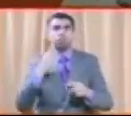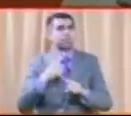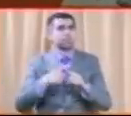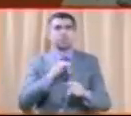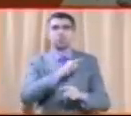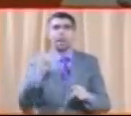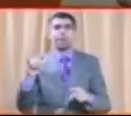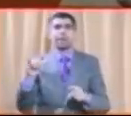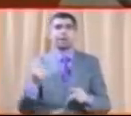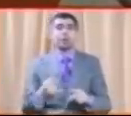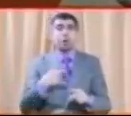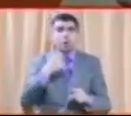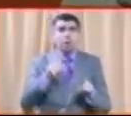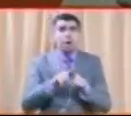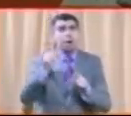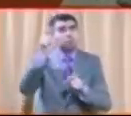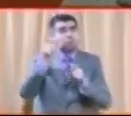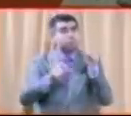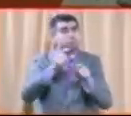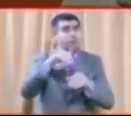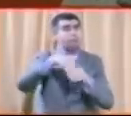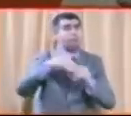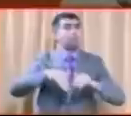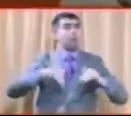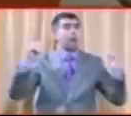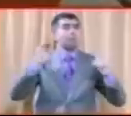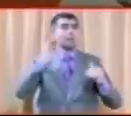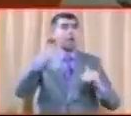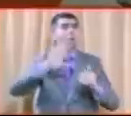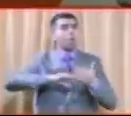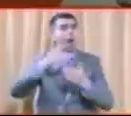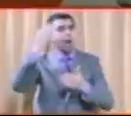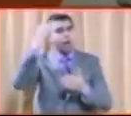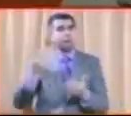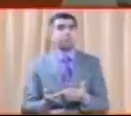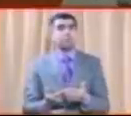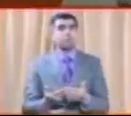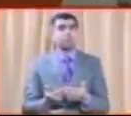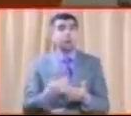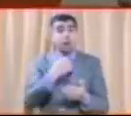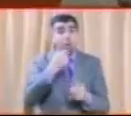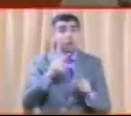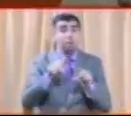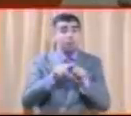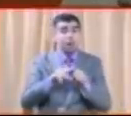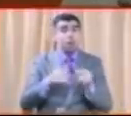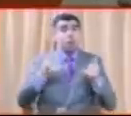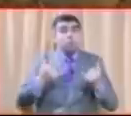هاد الناس ماشي معانا، صافي انتهى الأمر. في هذه القاعة، هذه القاعة دارت نقاشات